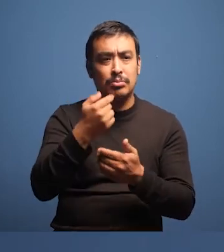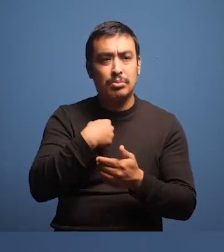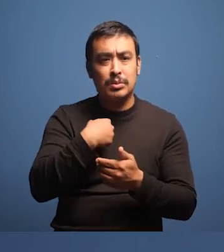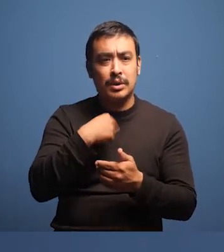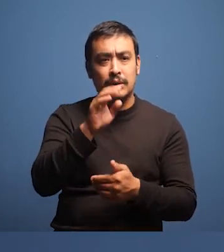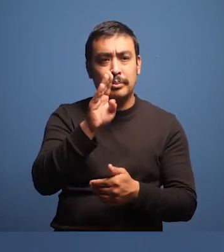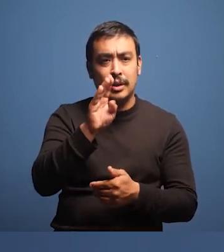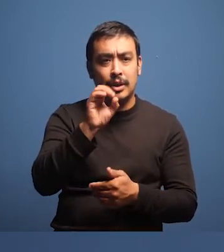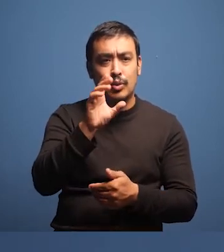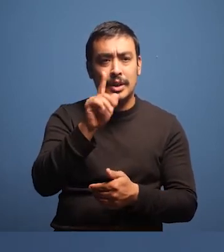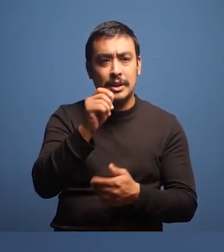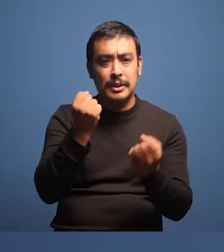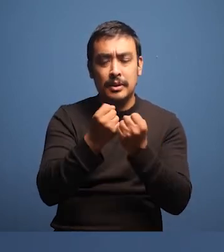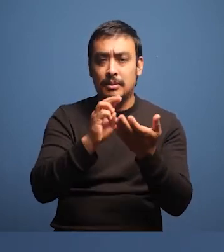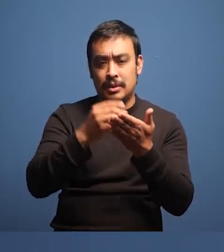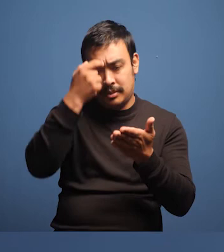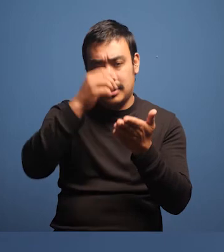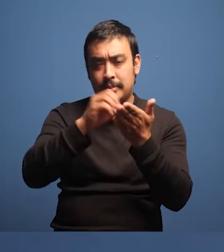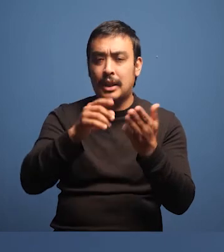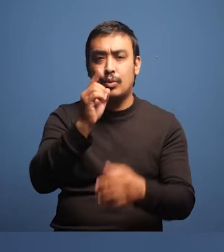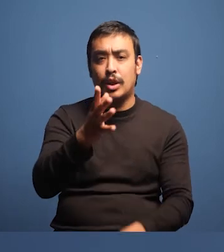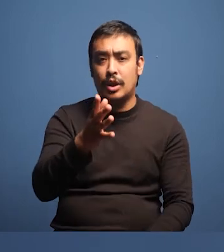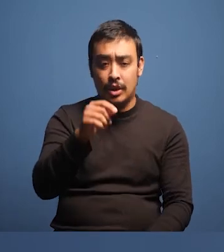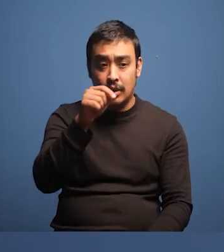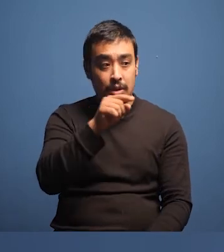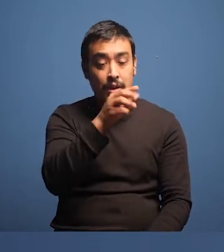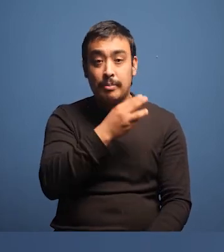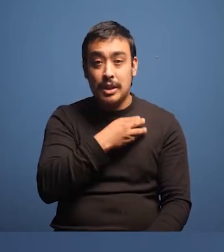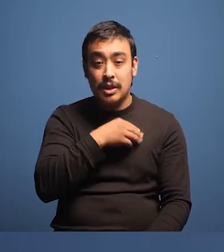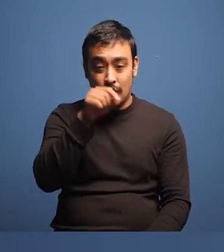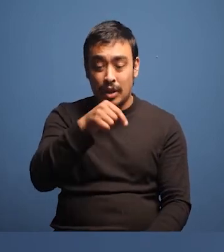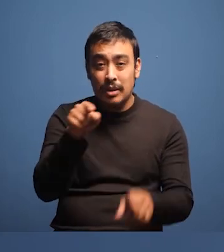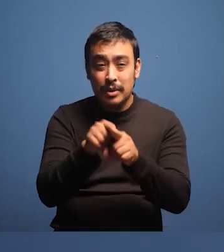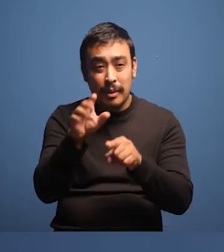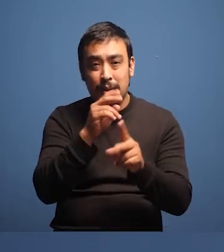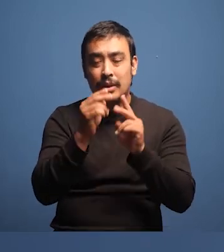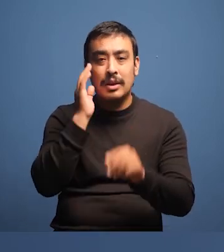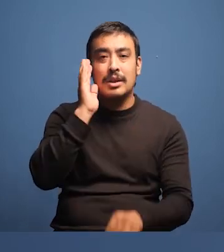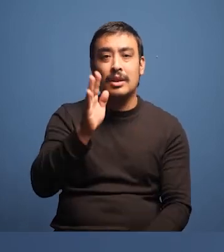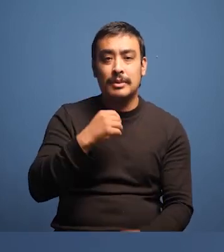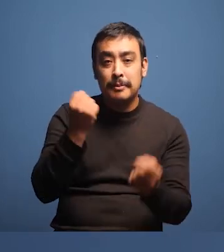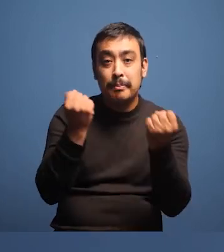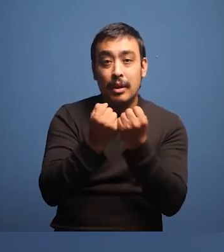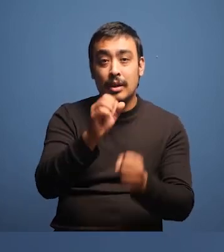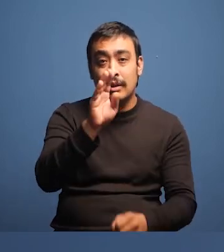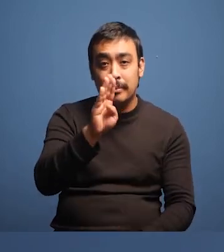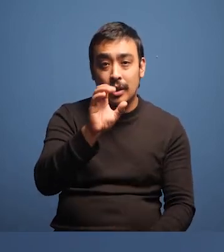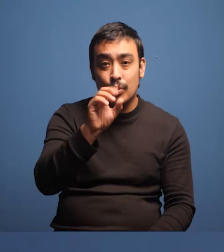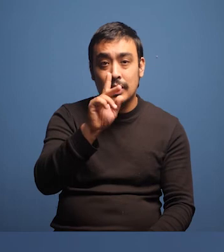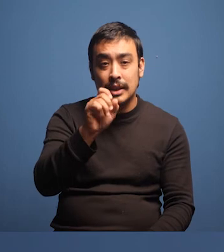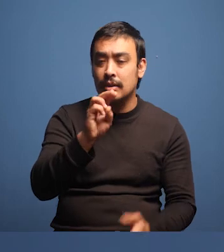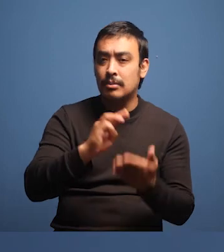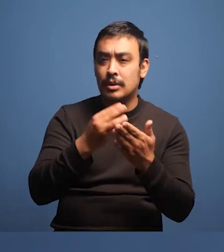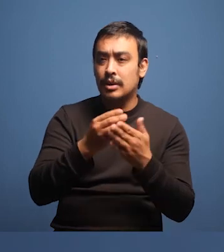सोल्युसन होइन रहेछ क्या सोसियल मिडियामा। हामीले किनभने त्यो मान्छेले मैले अहिले पनि स्टकिङ हुन्छ नि त, उसले सबै कुरा थाहा भइसक्यो, मैले ब्लक गरेँ भने चाहिँ अब त्यो मान्छेलाई झन् प्रोभोकिङ हुन्छ